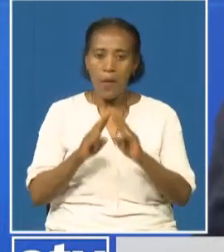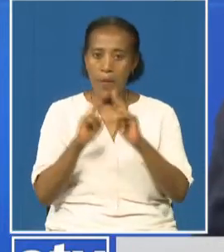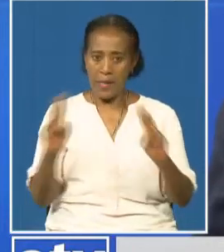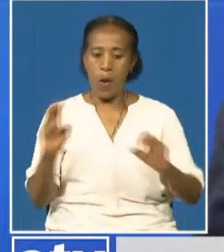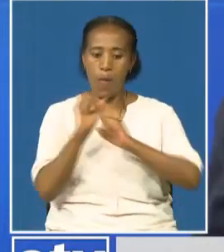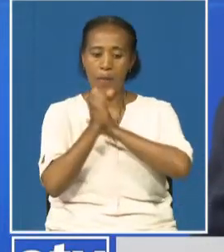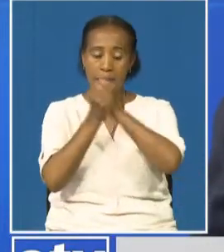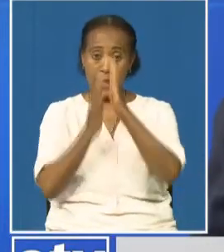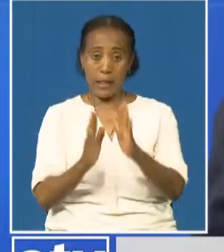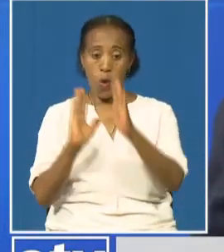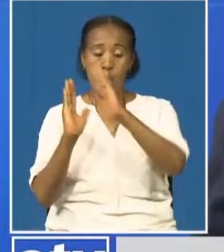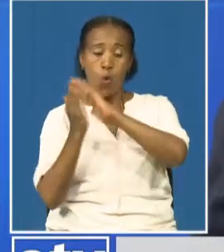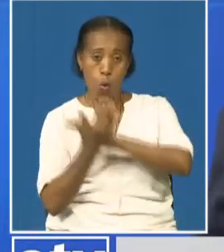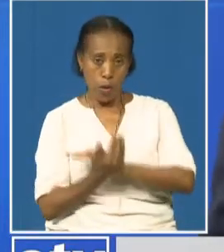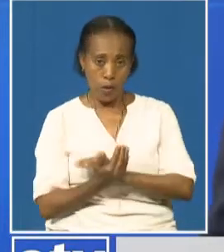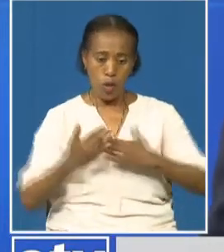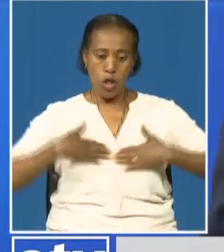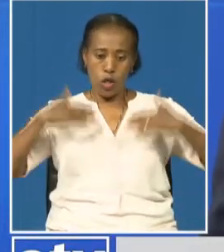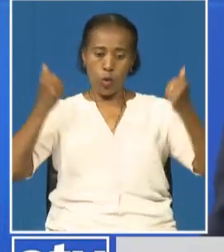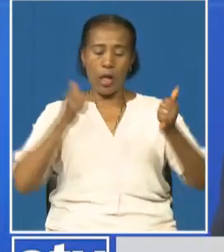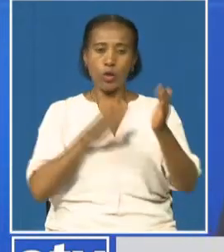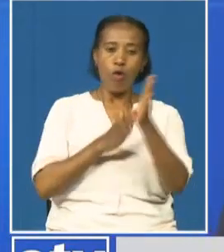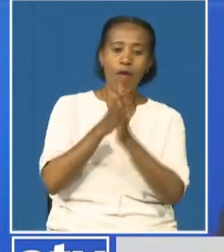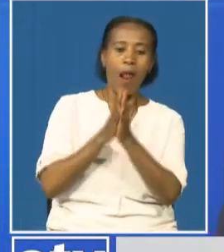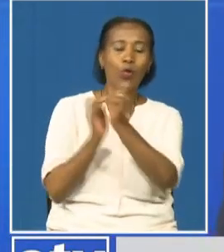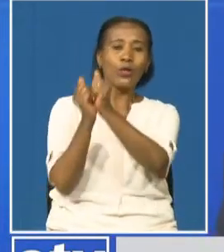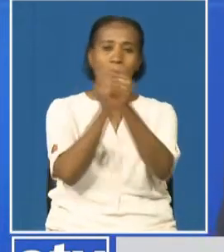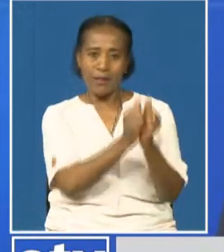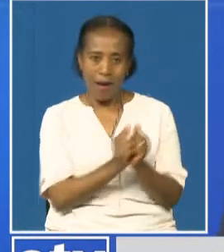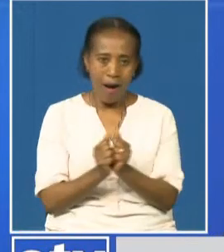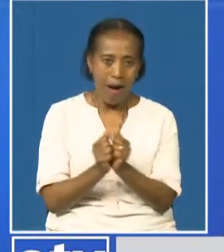በጣም መሰረታዊ ከሆነው የወጣቶች ፍላጎት ጋር